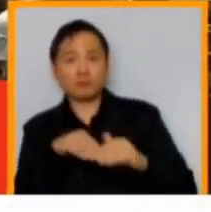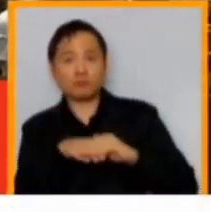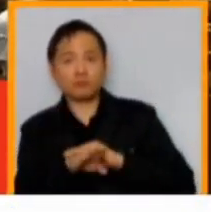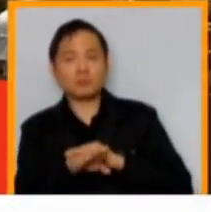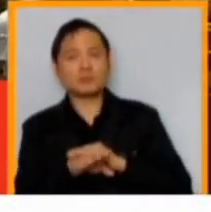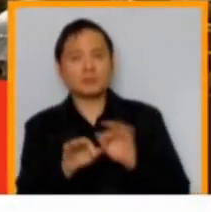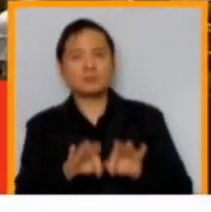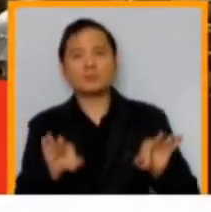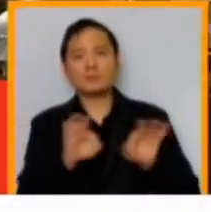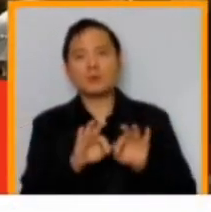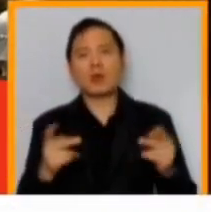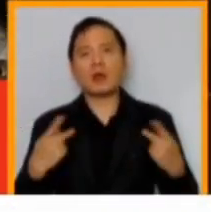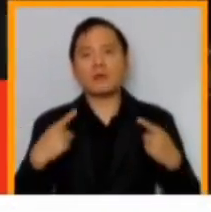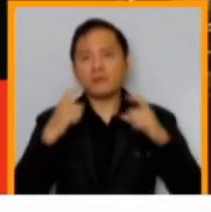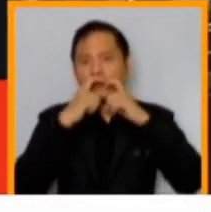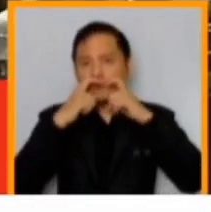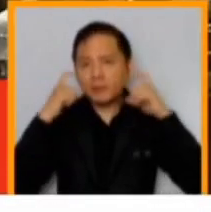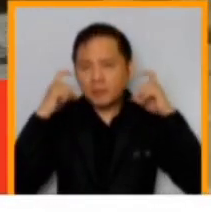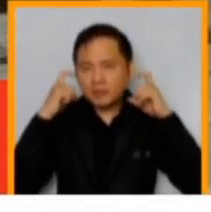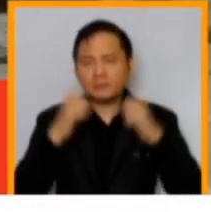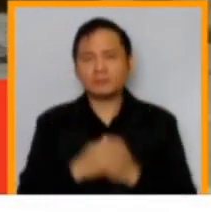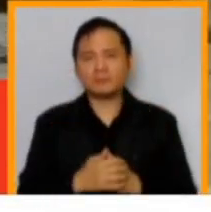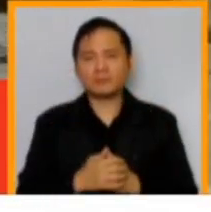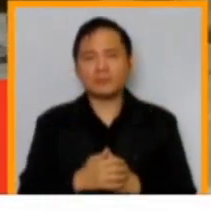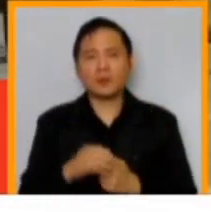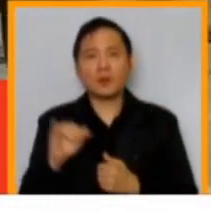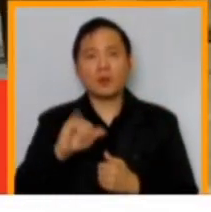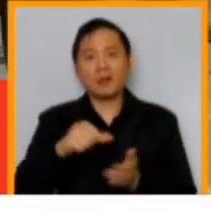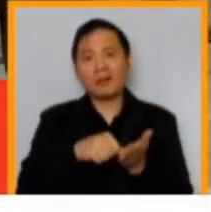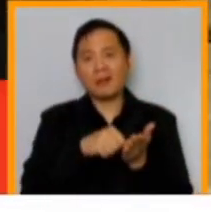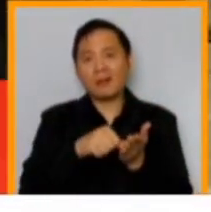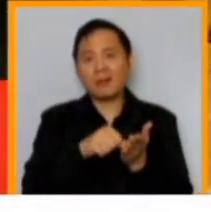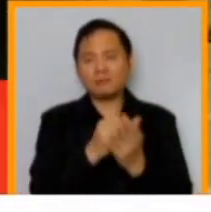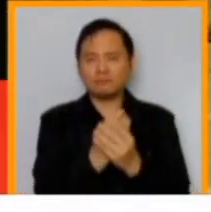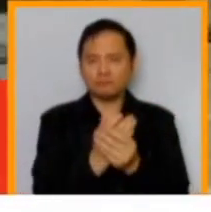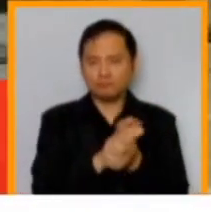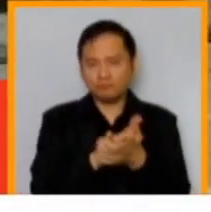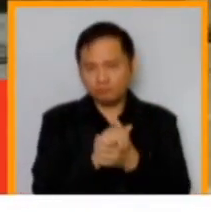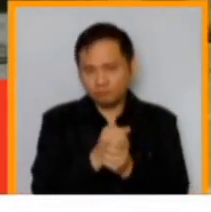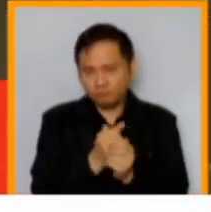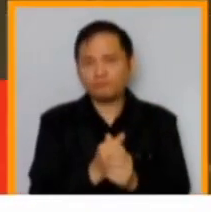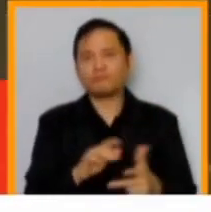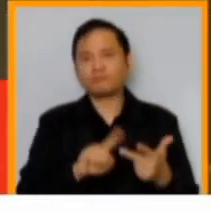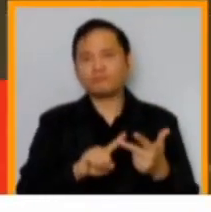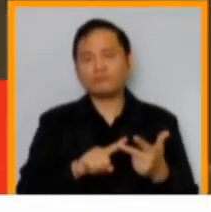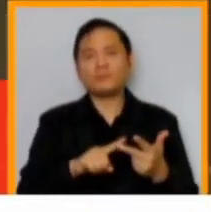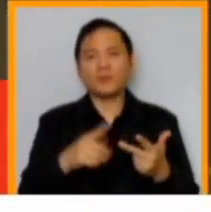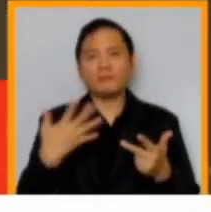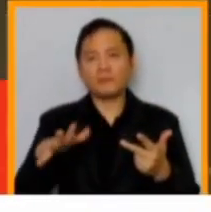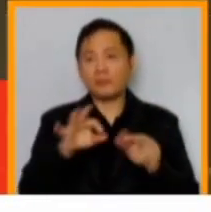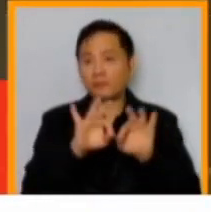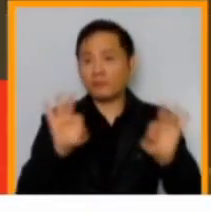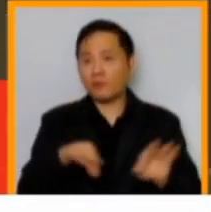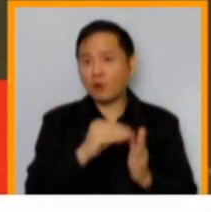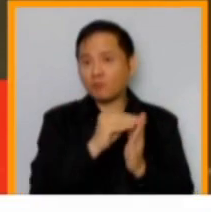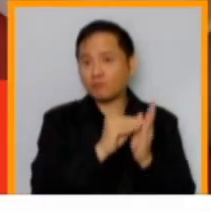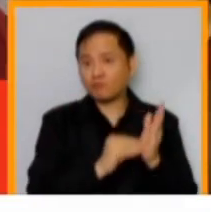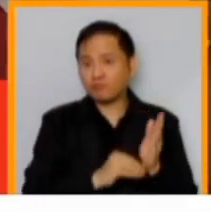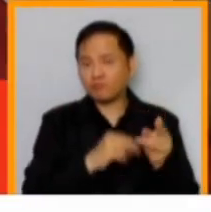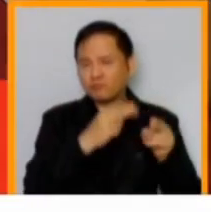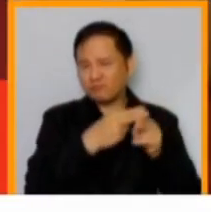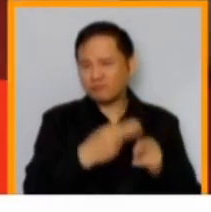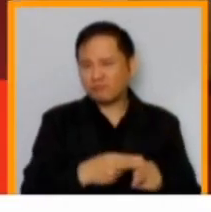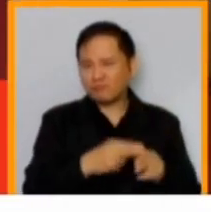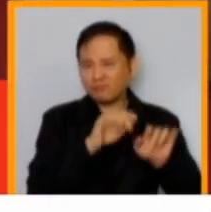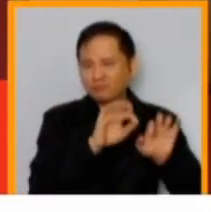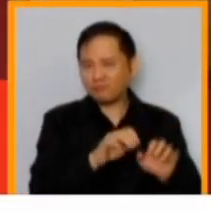ang mga deboto. Sinasanitize din ang kanilang mga kamay at binibigyan ng contact tracing form. Siguro rin may physical distancing